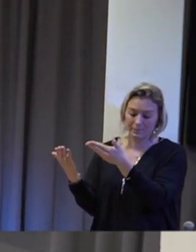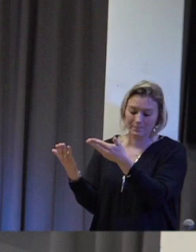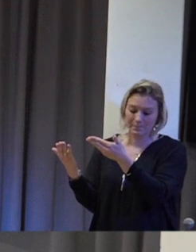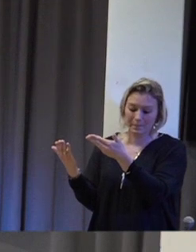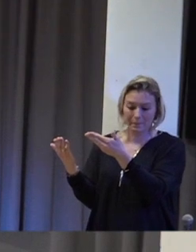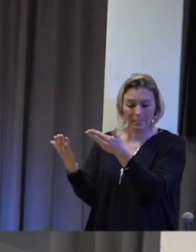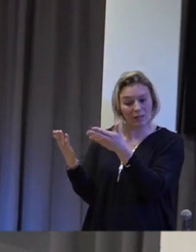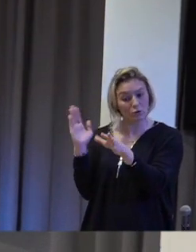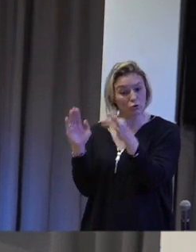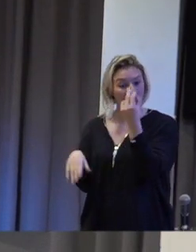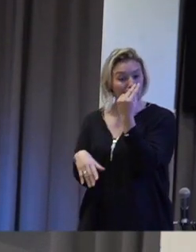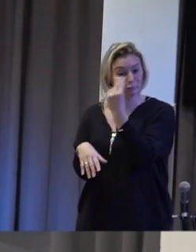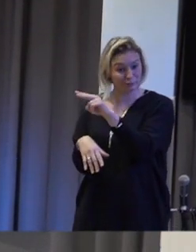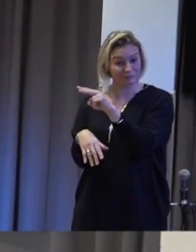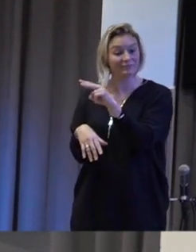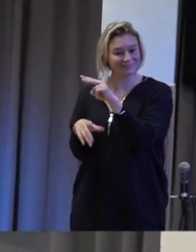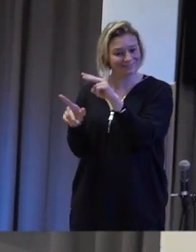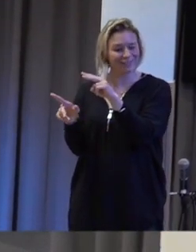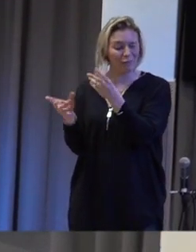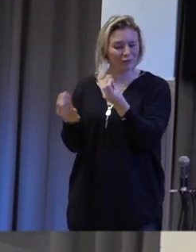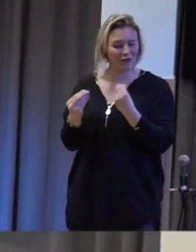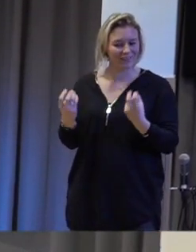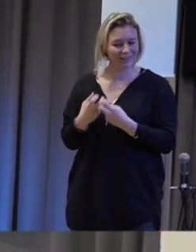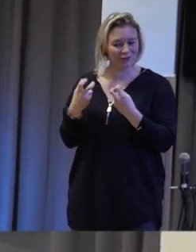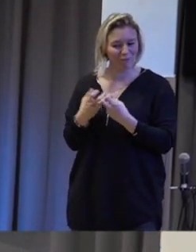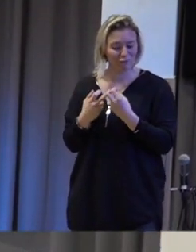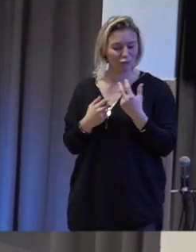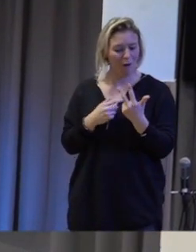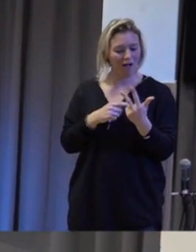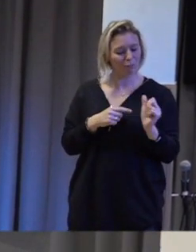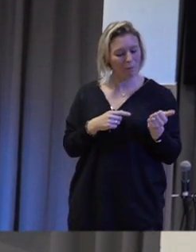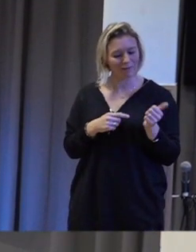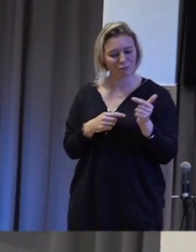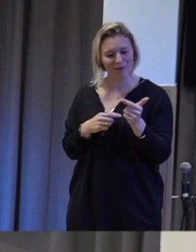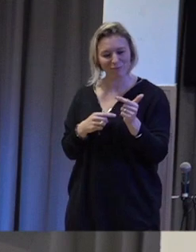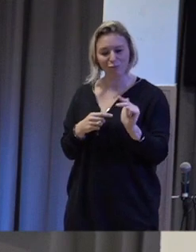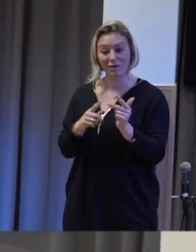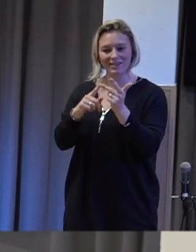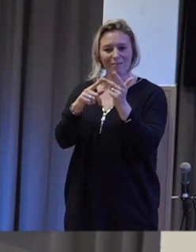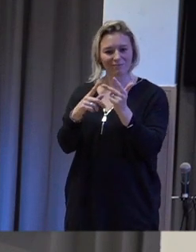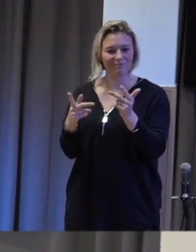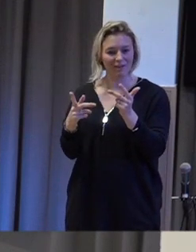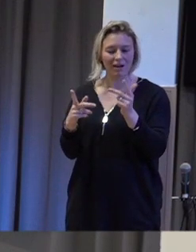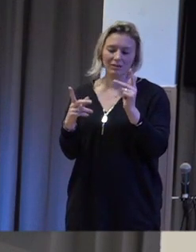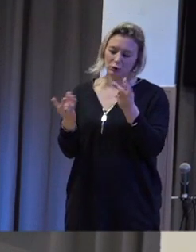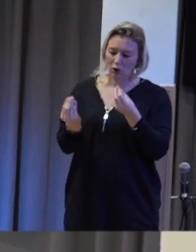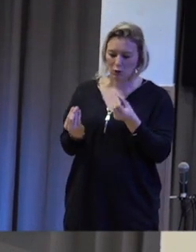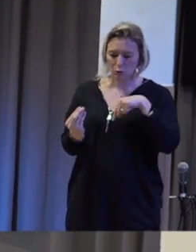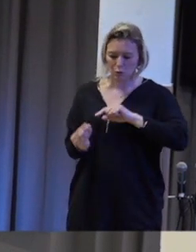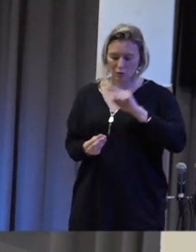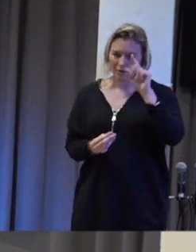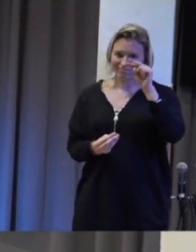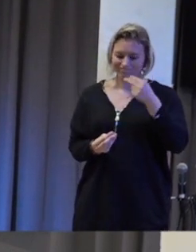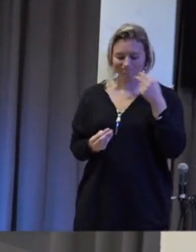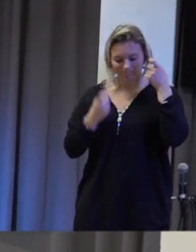a choisi de citer ces trois personnes, c'est qu'enfin que nous puissions en apprendre sur nous-mêmes. Et